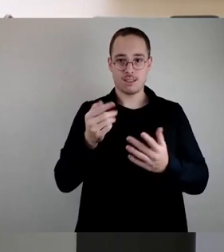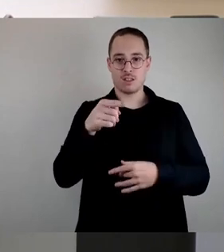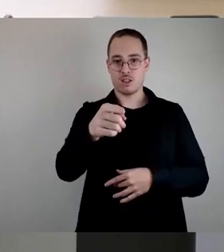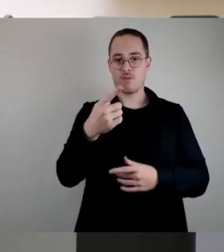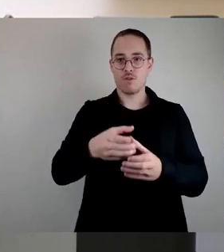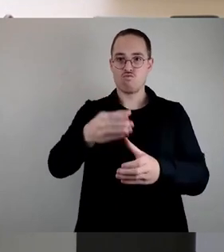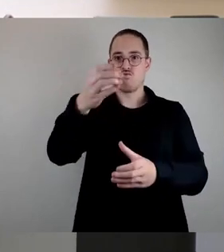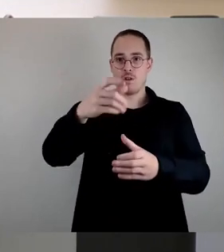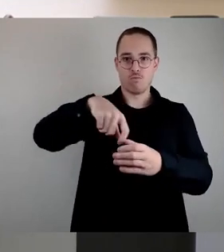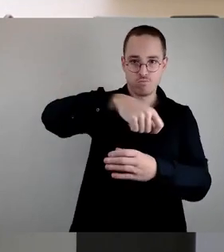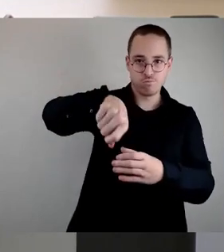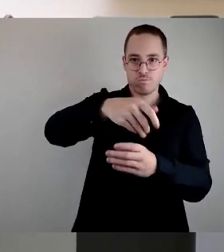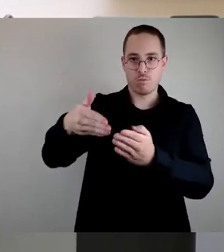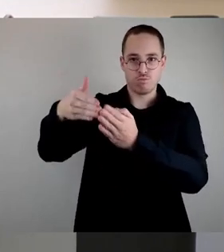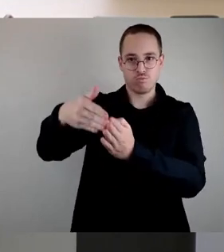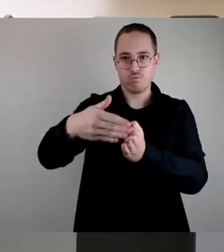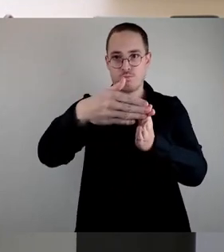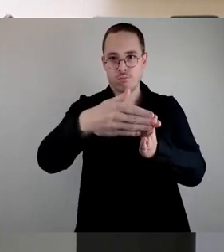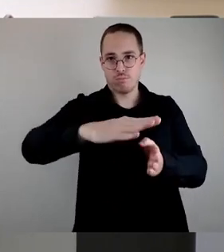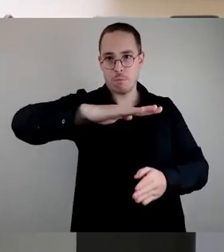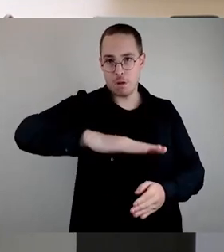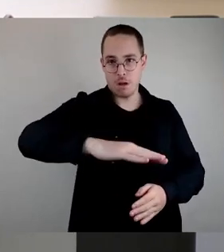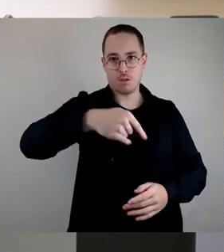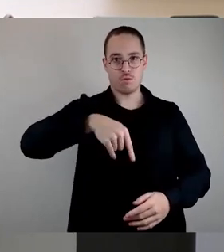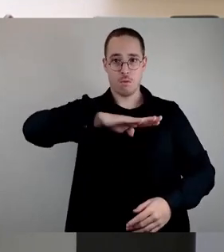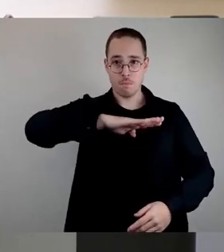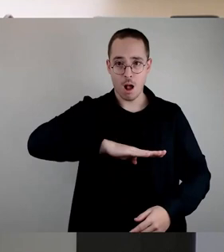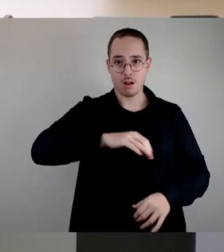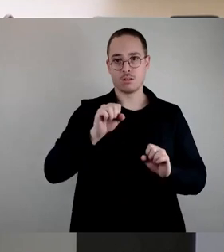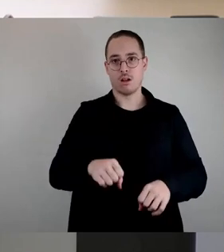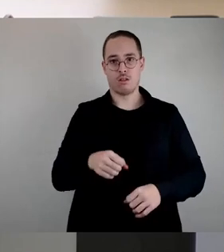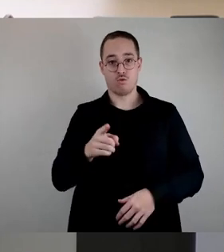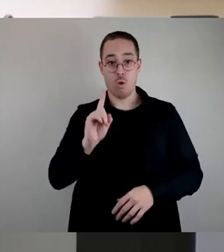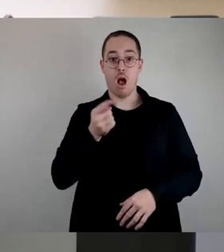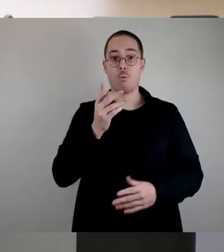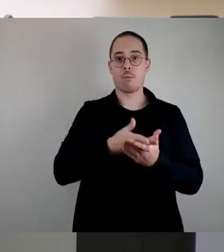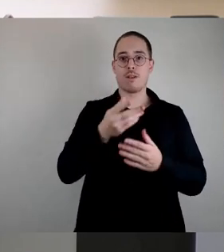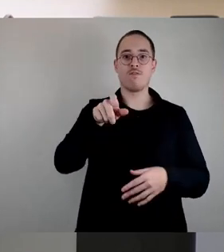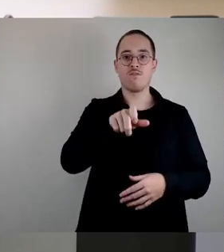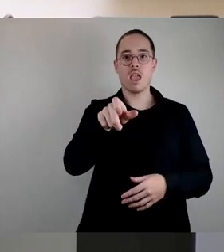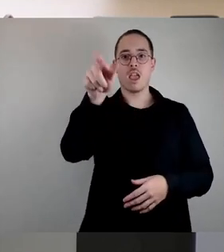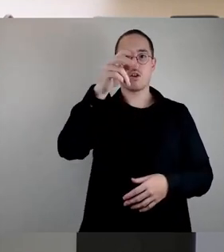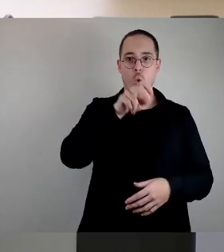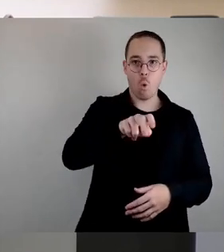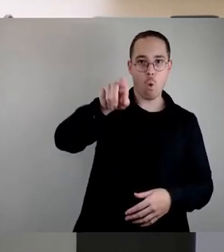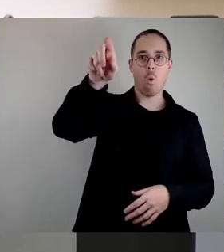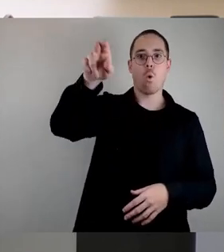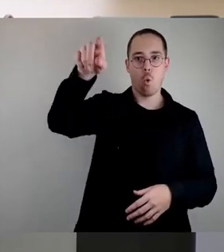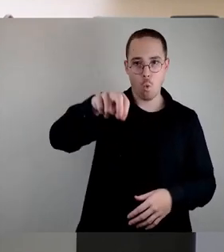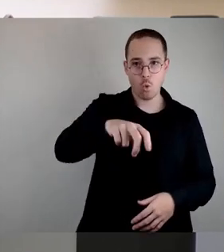der Natur und die sind, so sagt die Verwaltung, erheblich größer als durch eine Radfußbrücke. Dann